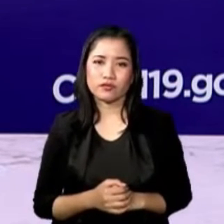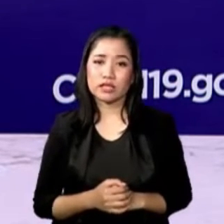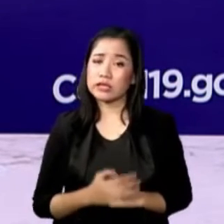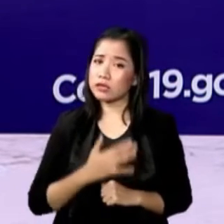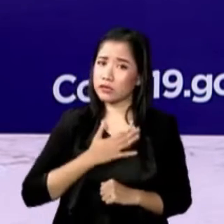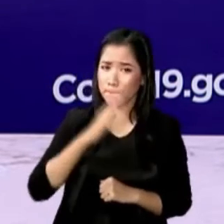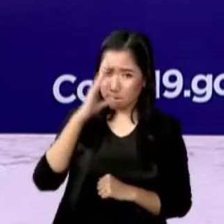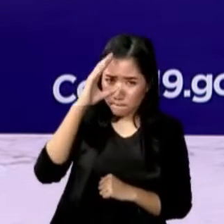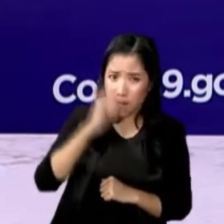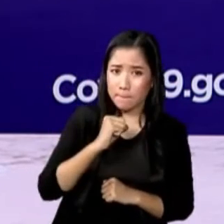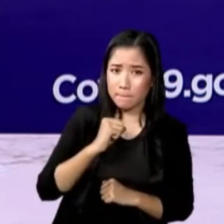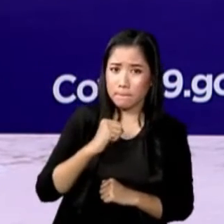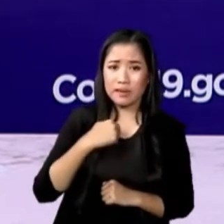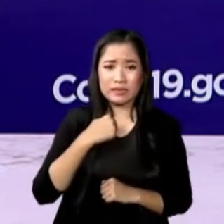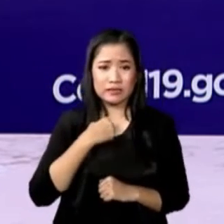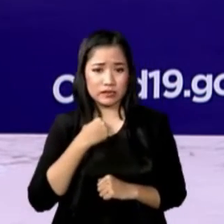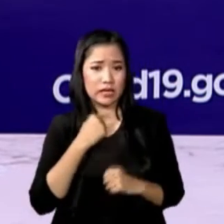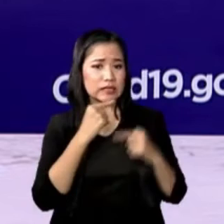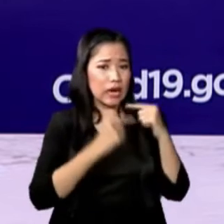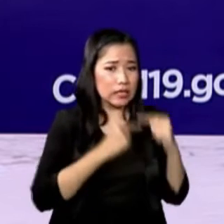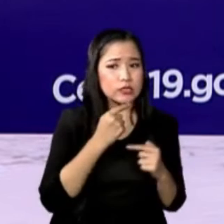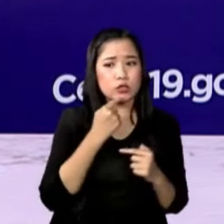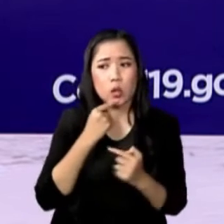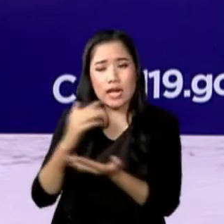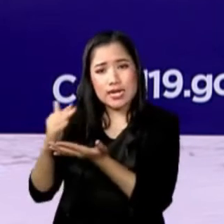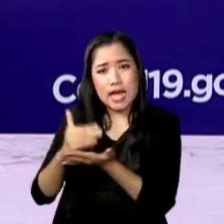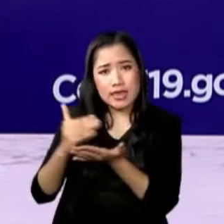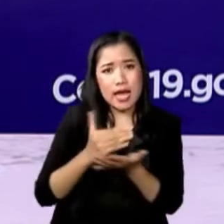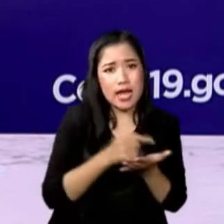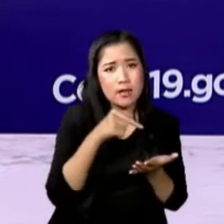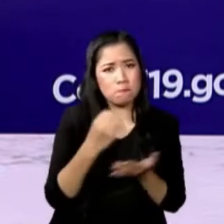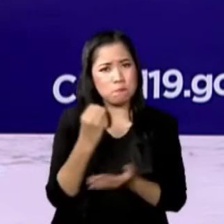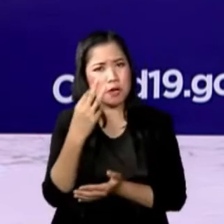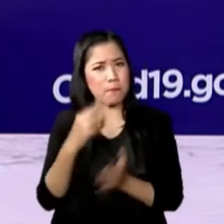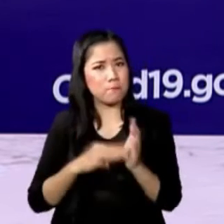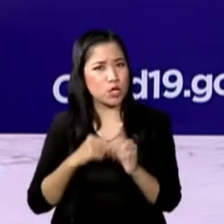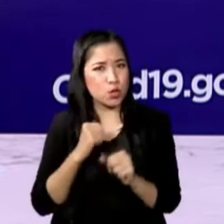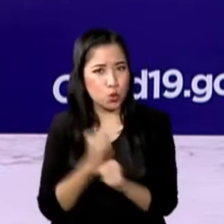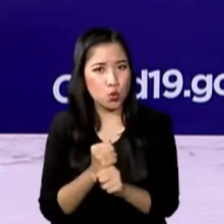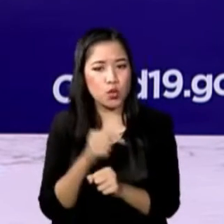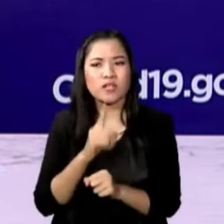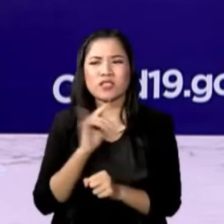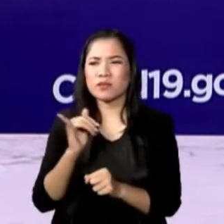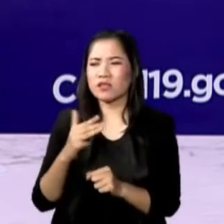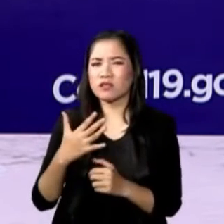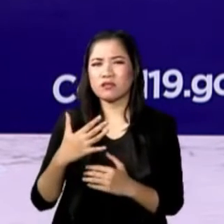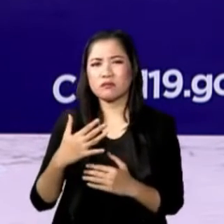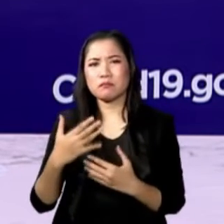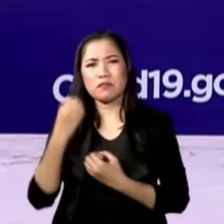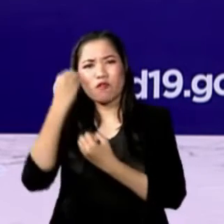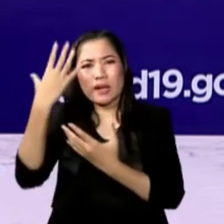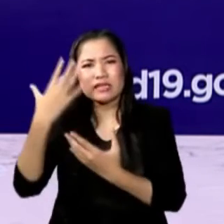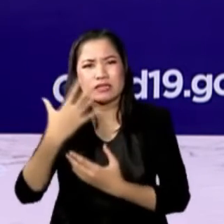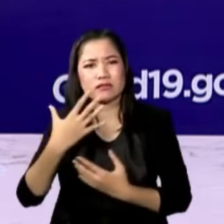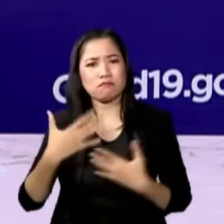Saya memahami bahwa penjelasan saya mengenai beberapa data COVID-19 dalam beberapa minggu ini tidak menggembirakan.